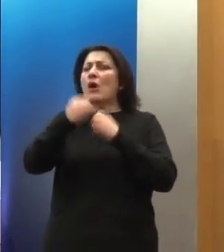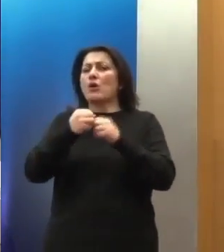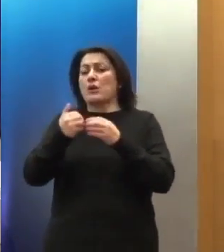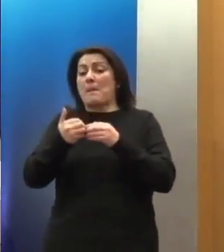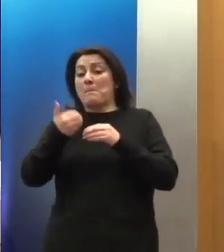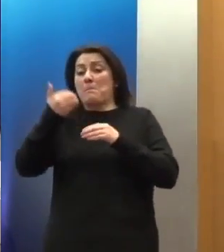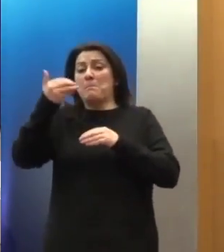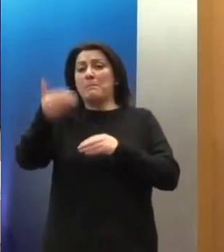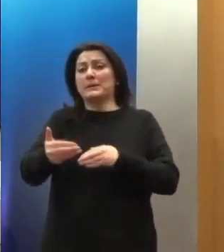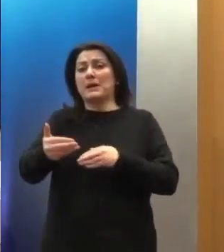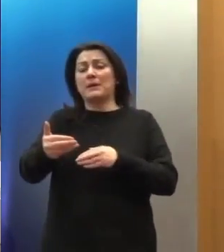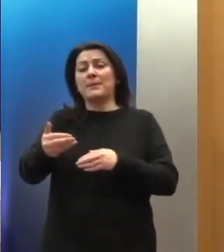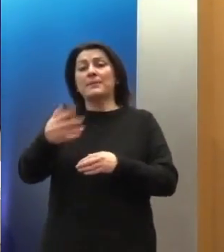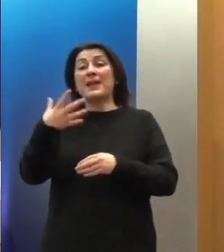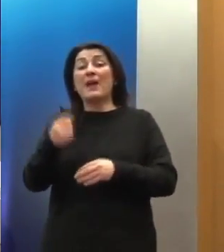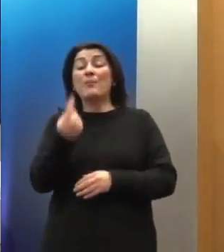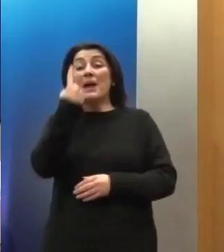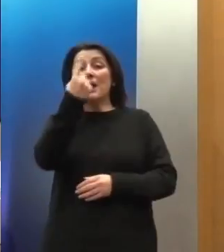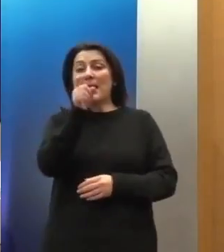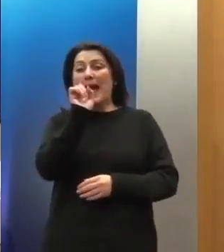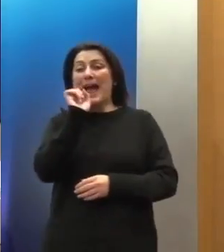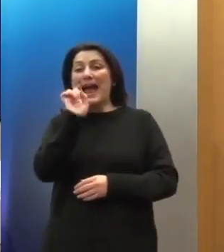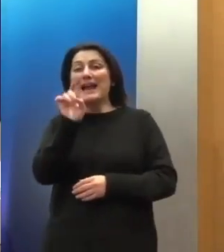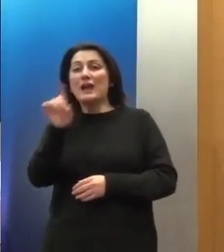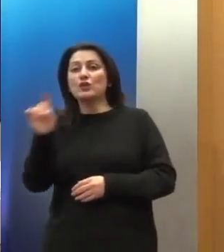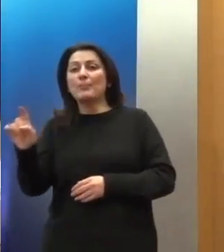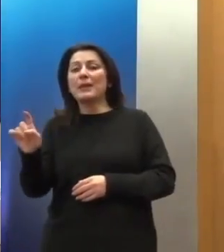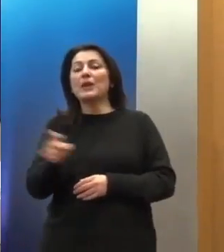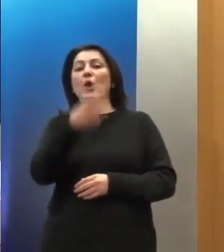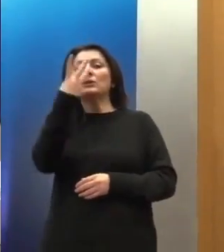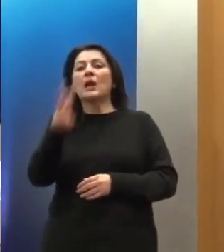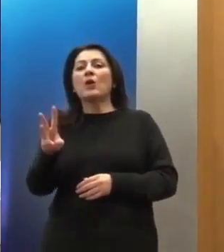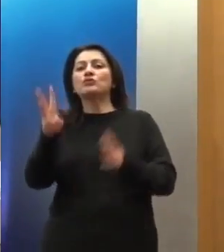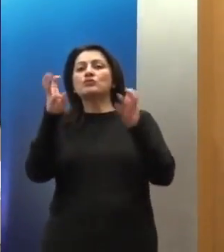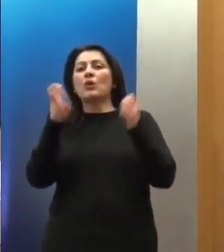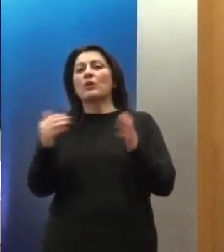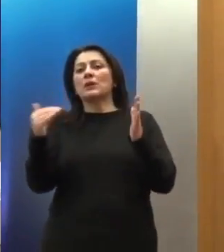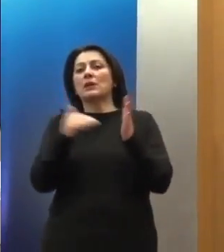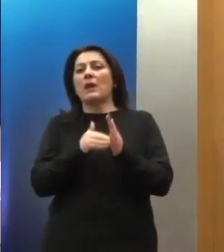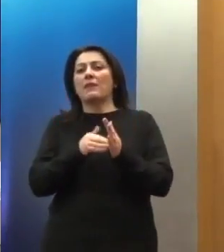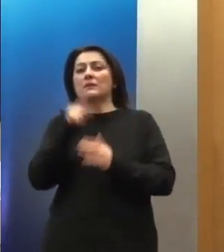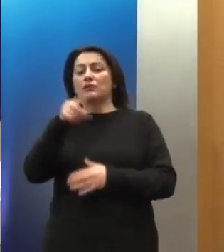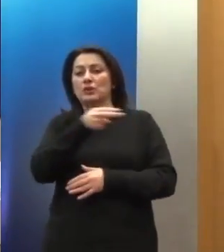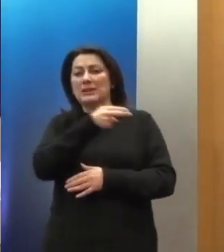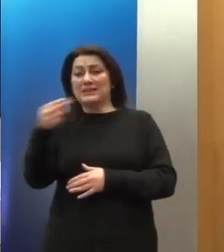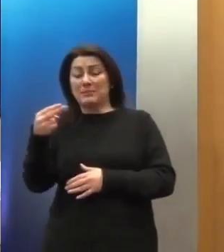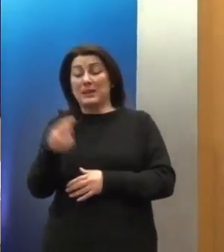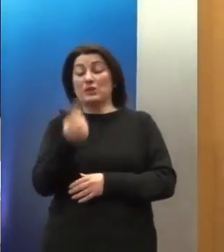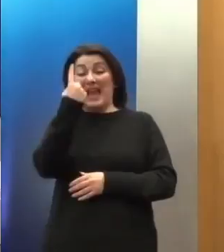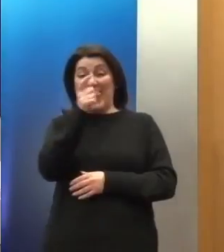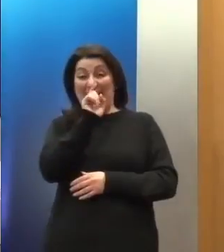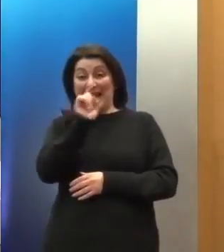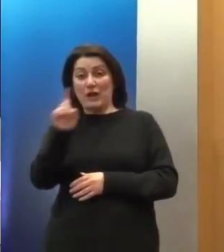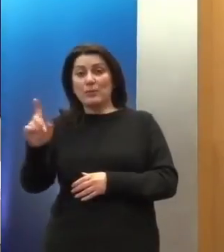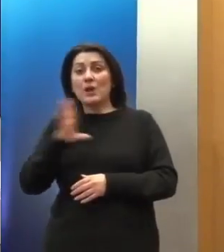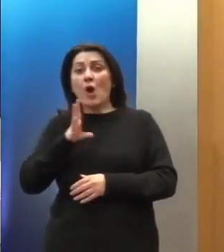αργότερα και έχουμε 1.380.000. Άρα 1 εκατομμύριο κόσμος έχασε την πρόσβαση που είχε σε μια